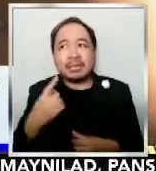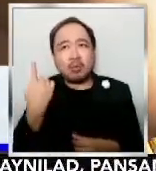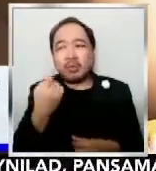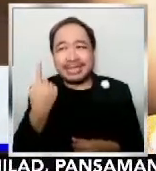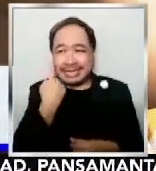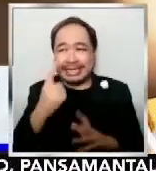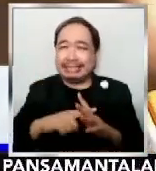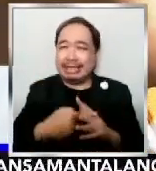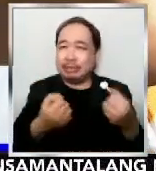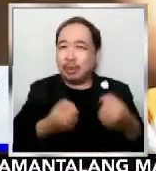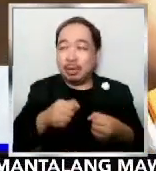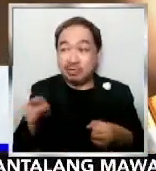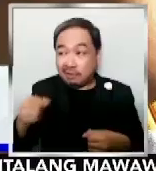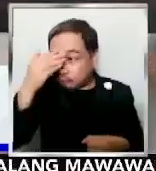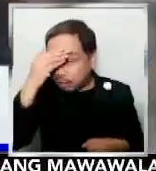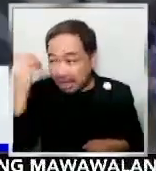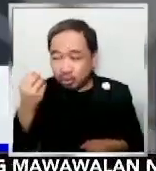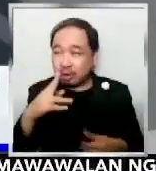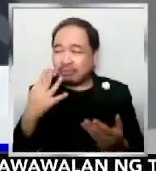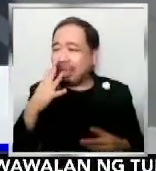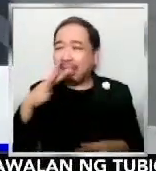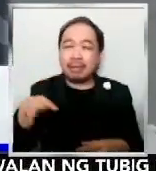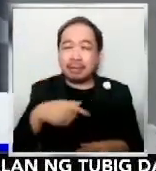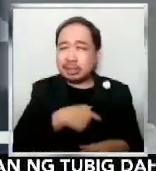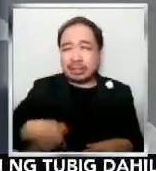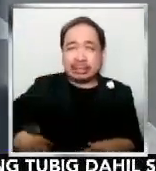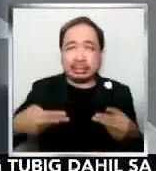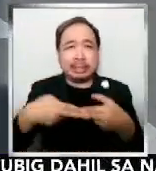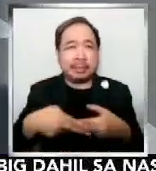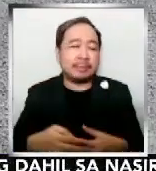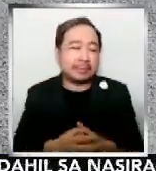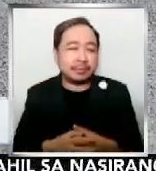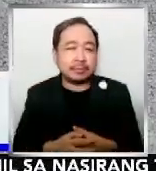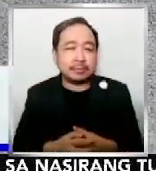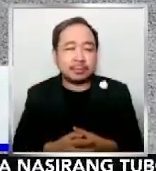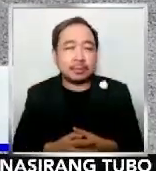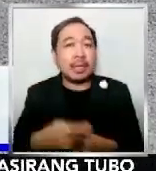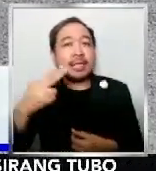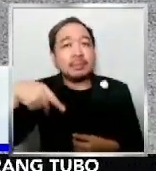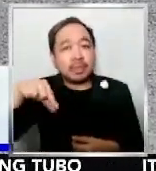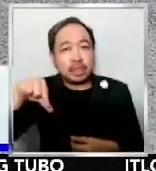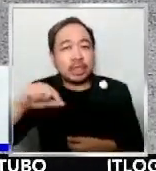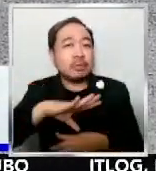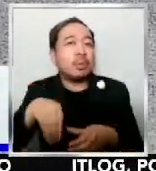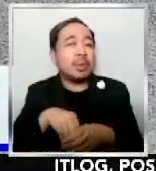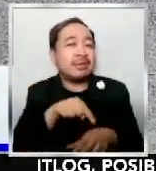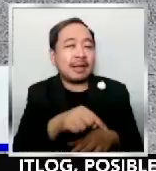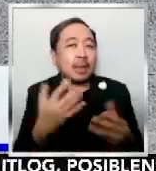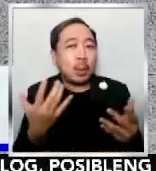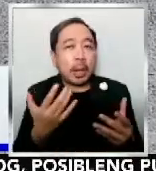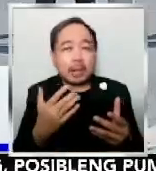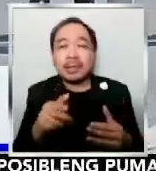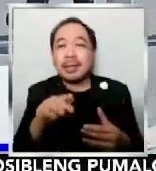Nakaligtaan mo talaga o hindi ka sanay mag-seatbelt? Nakalimutan ko lang talaga. Kasama naman ng HPG sa kanilang operasyon sa kanto ng McKinley Road at EDSA